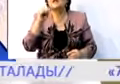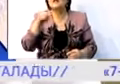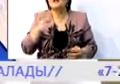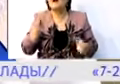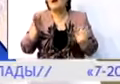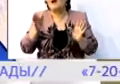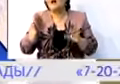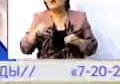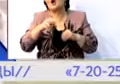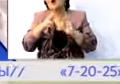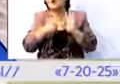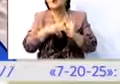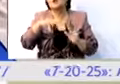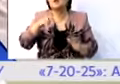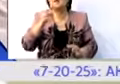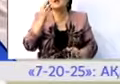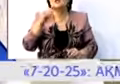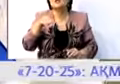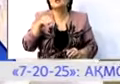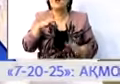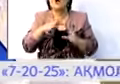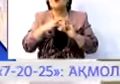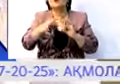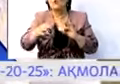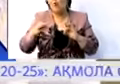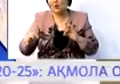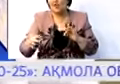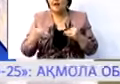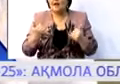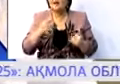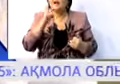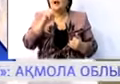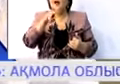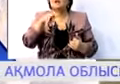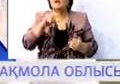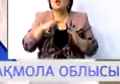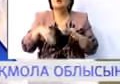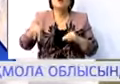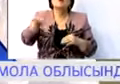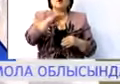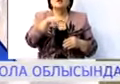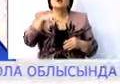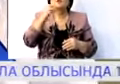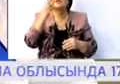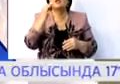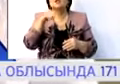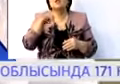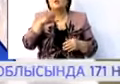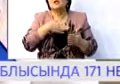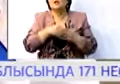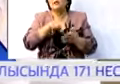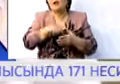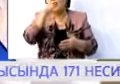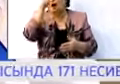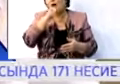қалған 18 мешіт ауылдық округтарда орналасқан. Қазіргі таңда Қазалы ауданы бойынша барлық мешіттер белсенді жұмыс жасауда. Айына